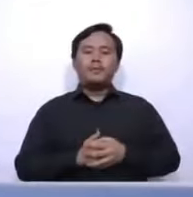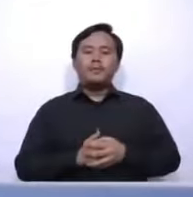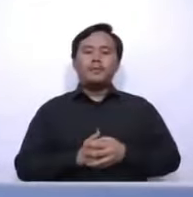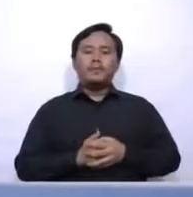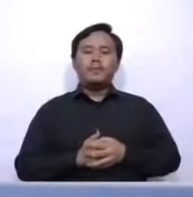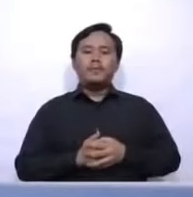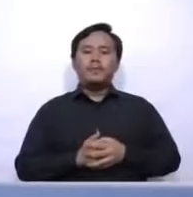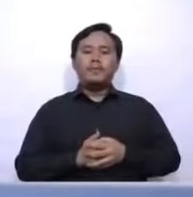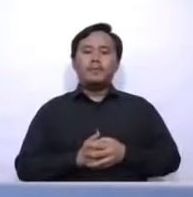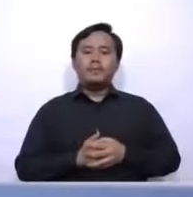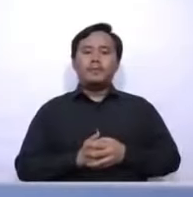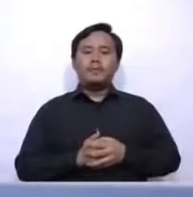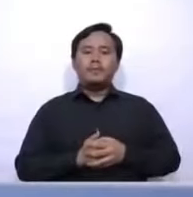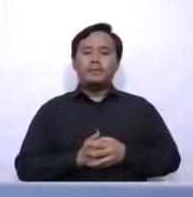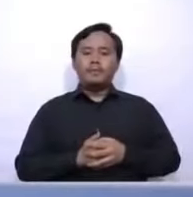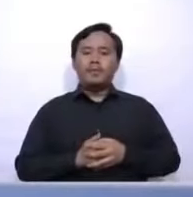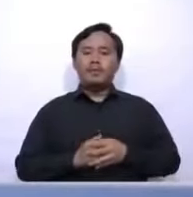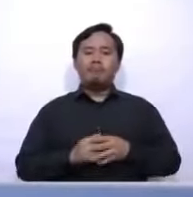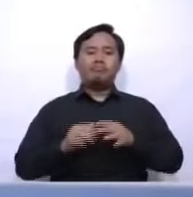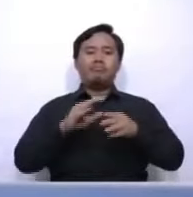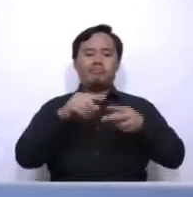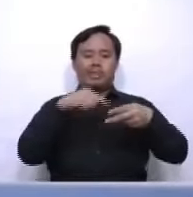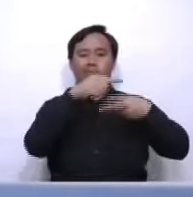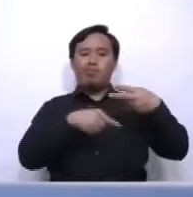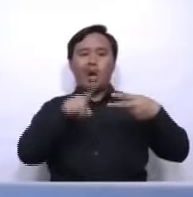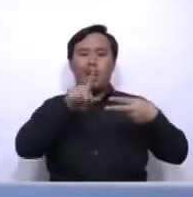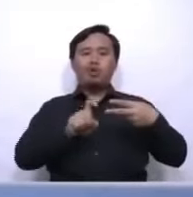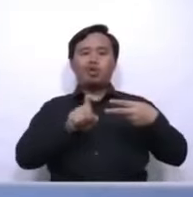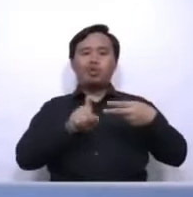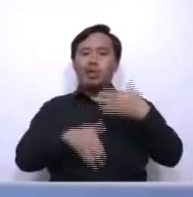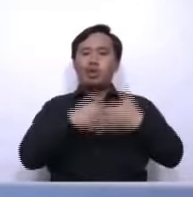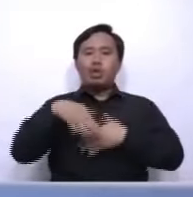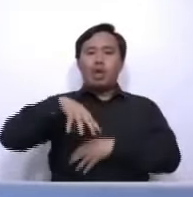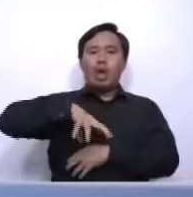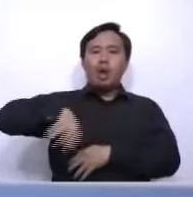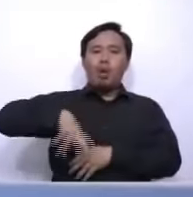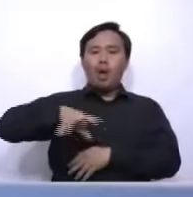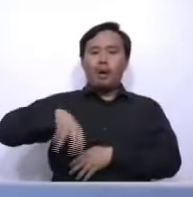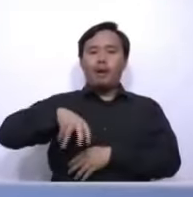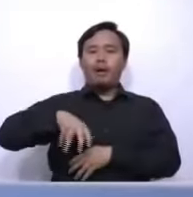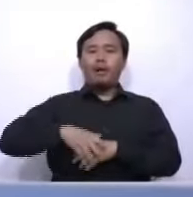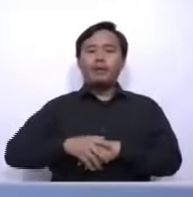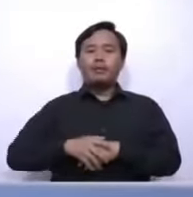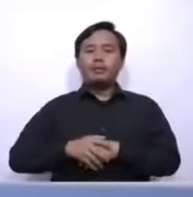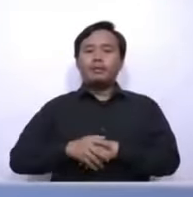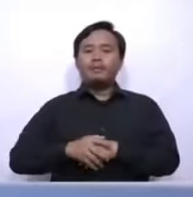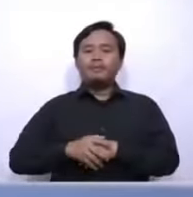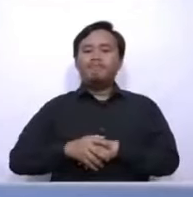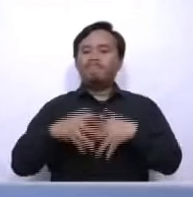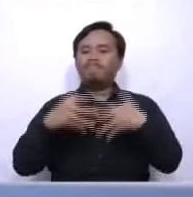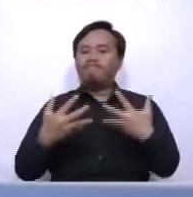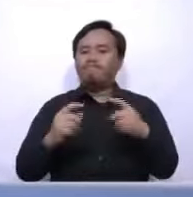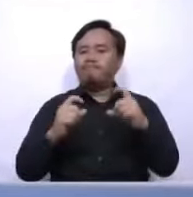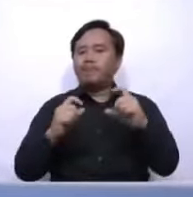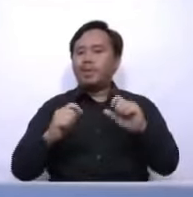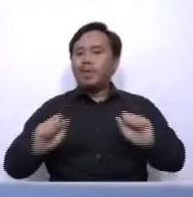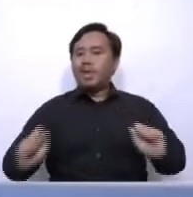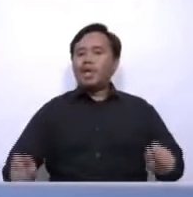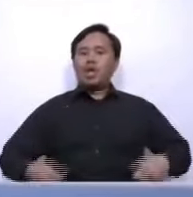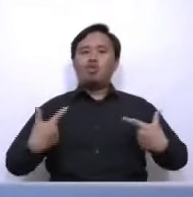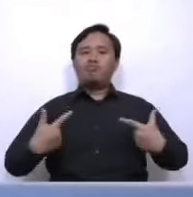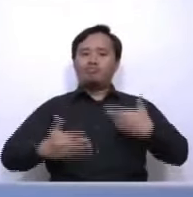semua. Dan yang paling utama adalah kehidupan keluarga. Keharmonisan keluarga dalam menjadi patokan bagaimana kehidupan